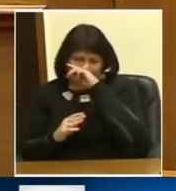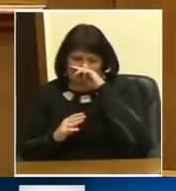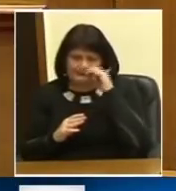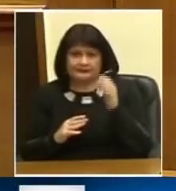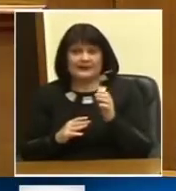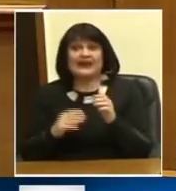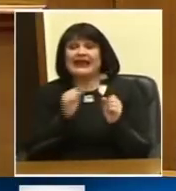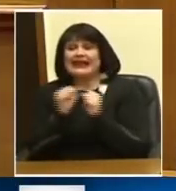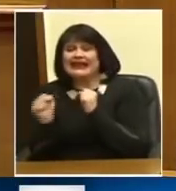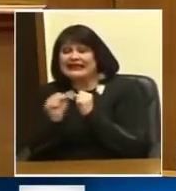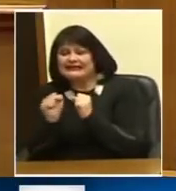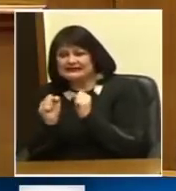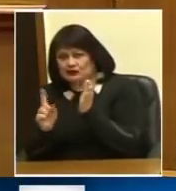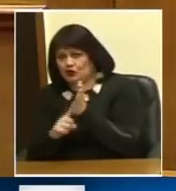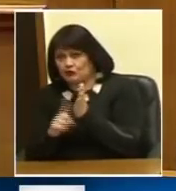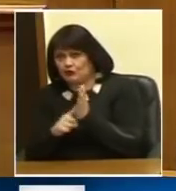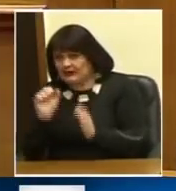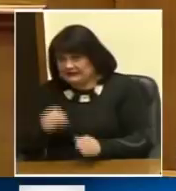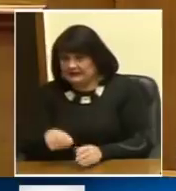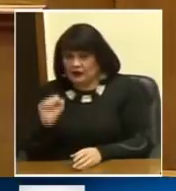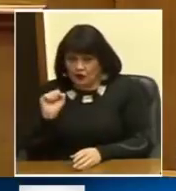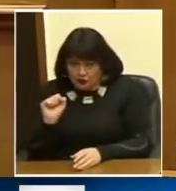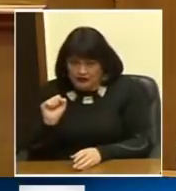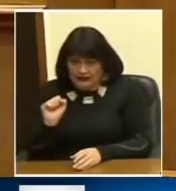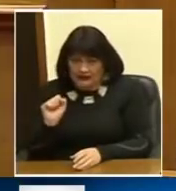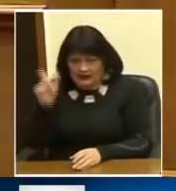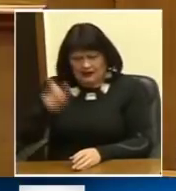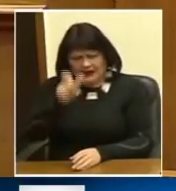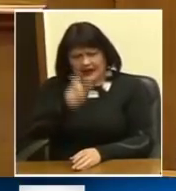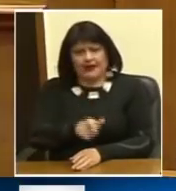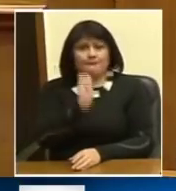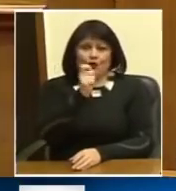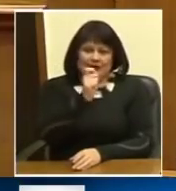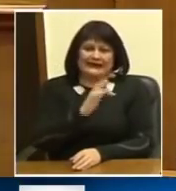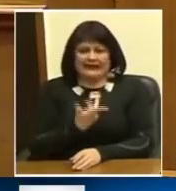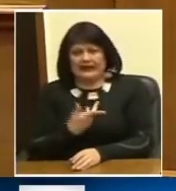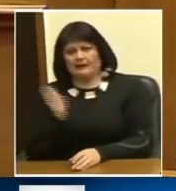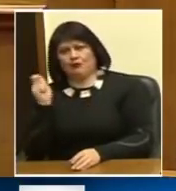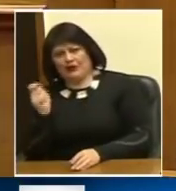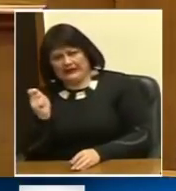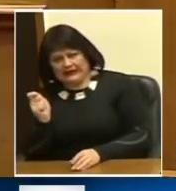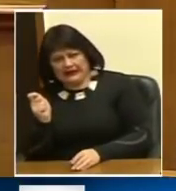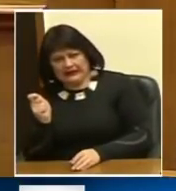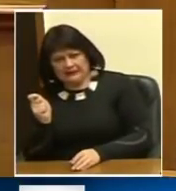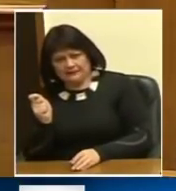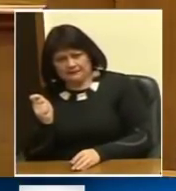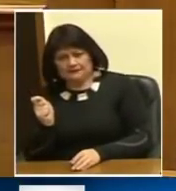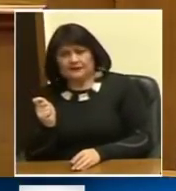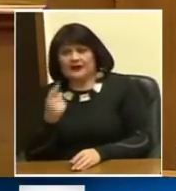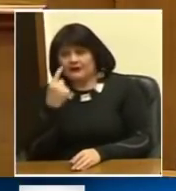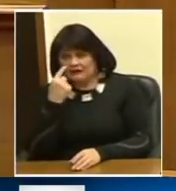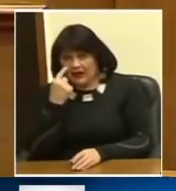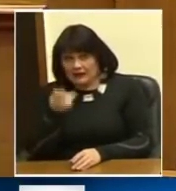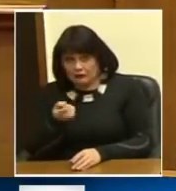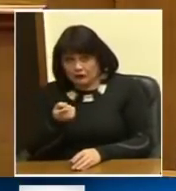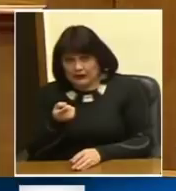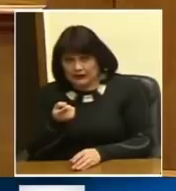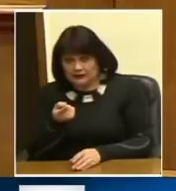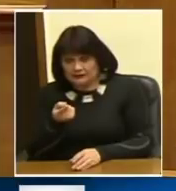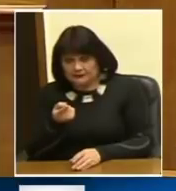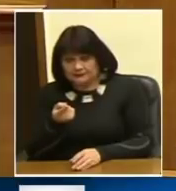νομιμοποίησης, αλλά και η ίδια η πολιτική με ΙΤΑ και η πολιτική με ΩΙΓΙΟΝΤΑ, φτάνουμε να βλέπουμε τα φαινόμενα